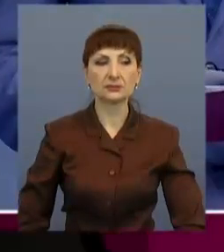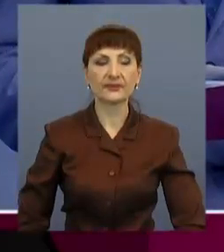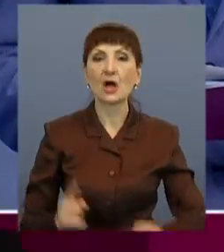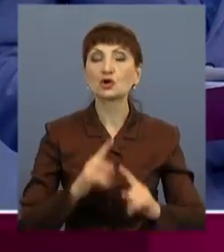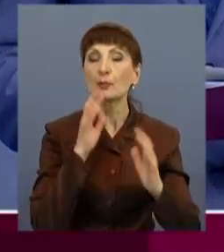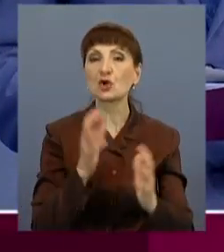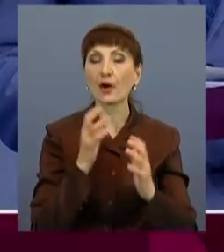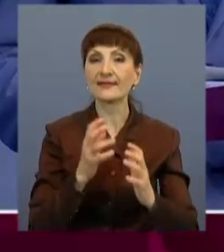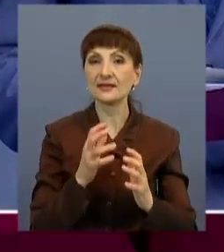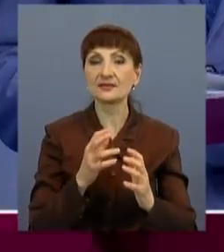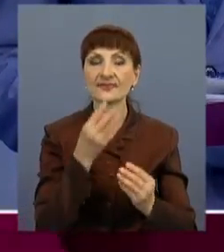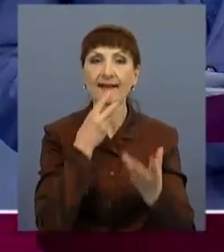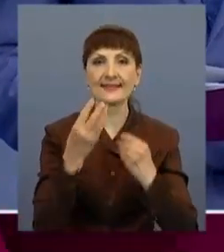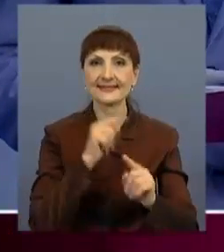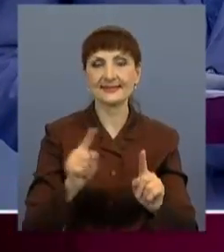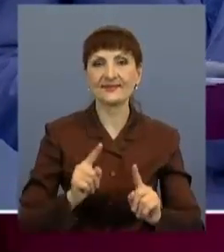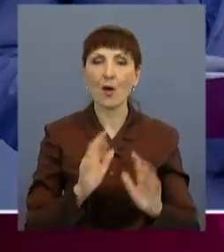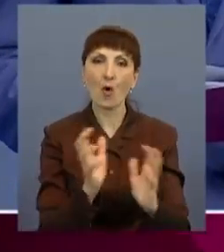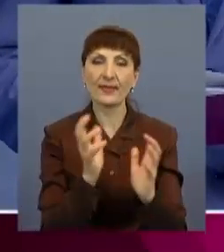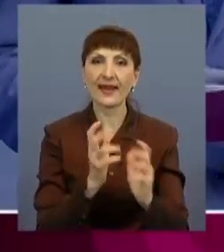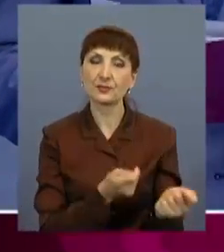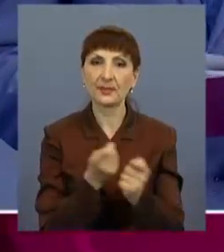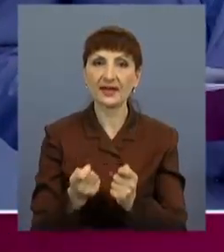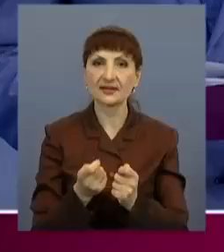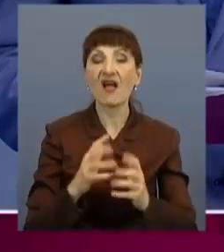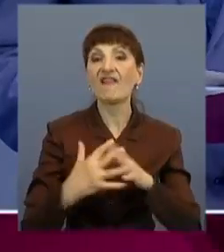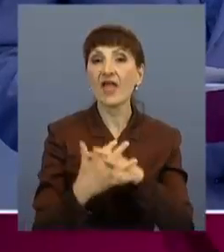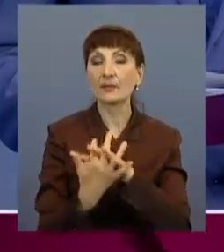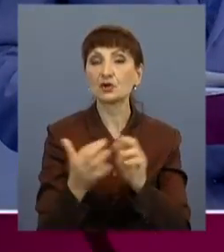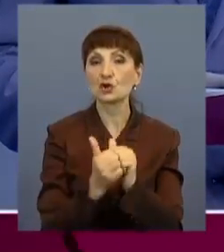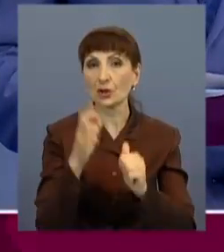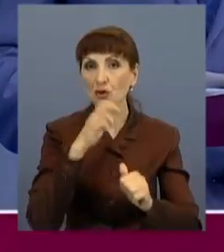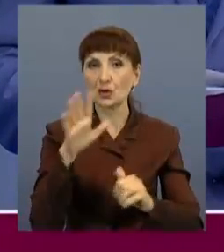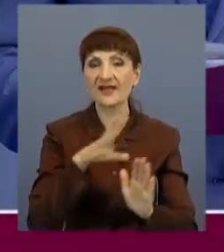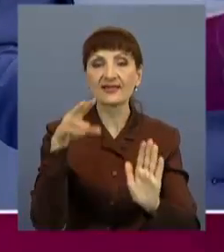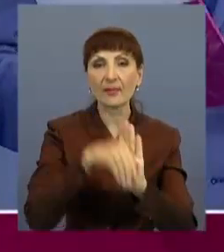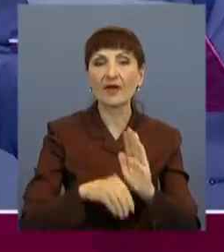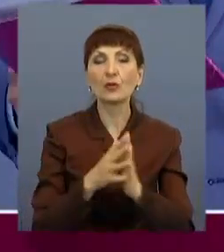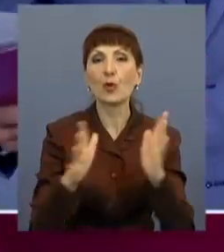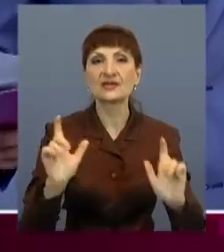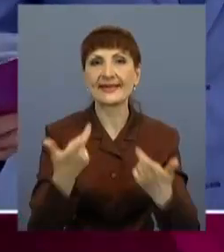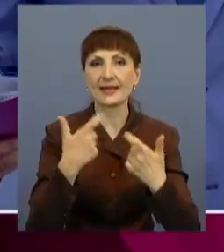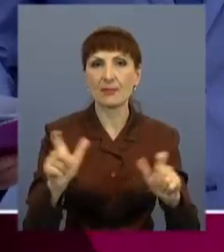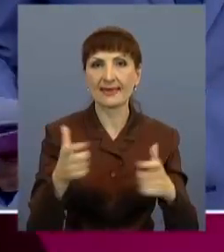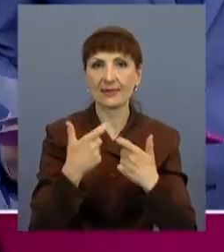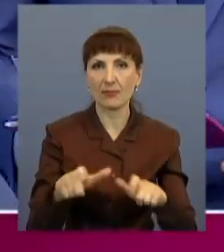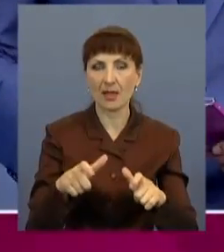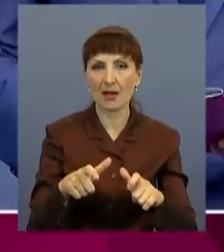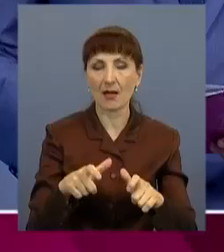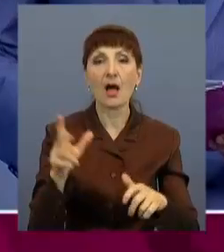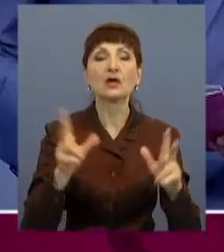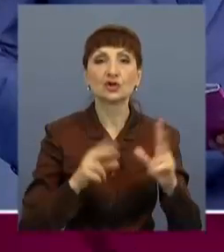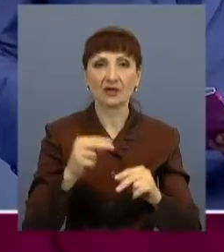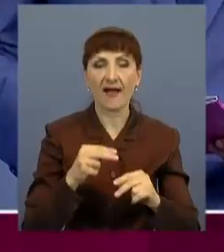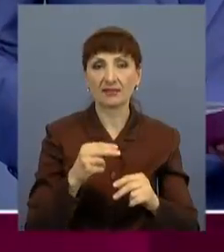Чтобы сохранить товарный вид, уберечь продукты при перевозке, фермеры соседних государств добавляют больше различных химических веществ, считает